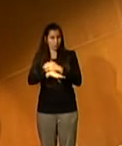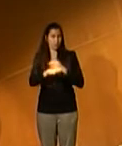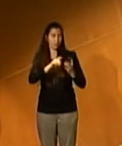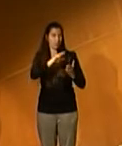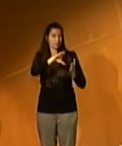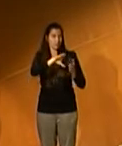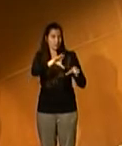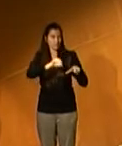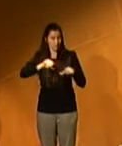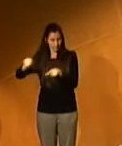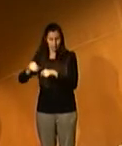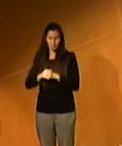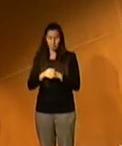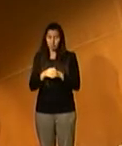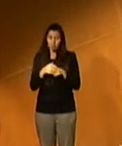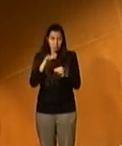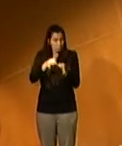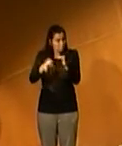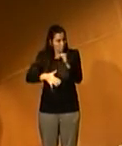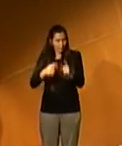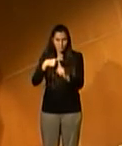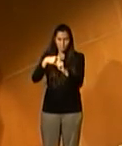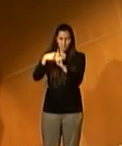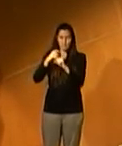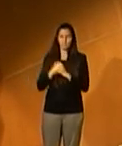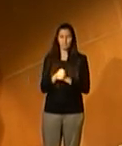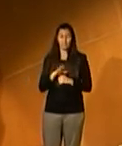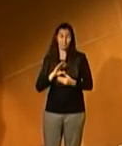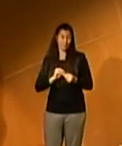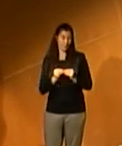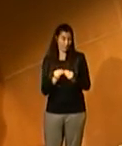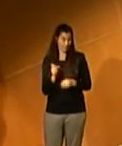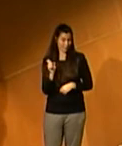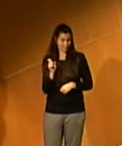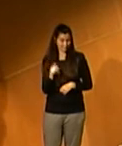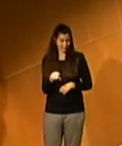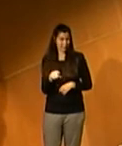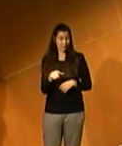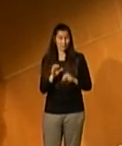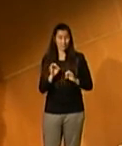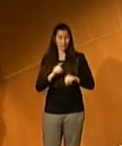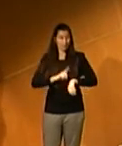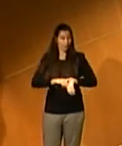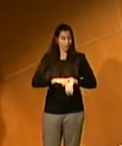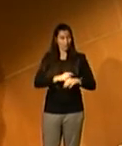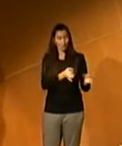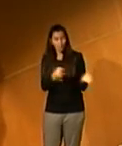été très positif. Cependant, le manque d'assiduité de Maëva a mis à mal son positionnement sur un